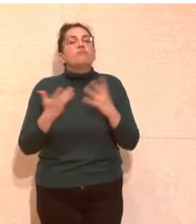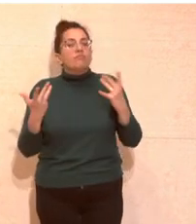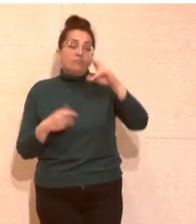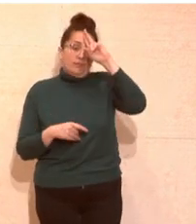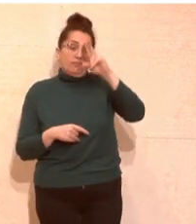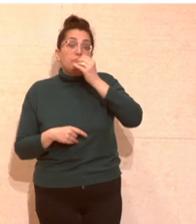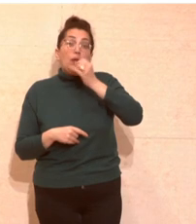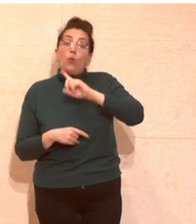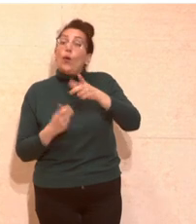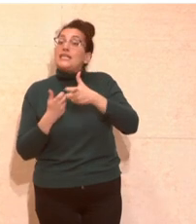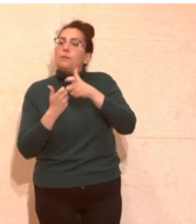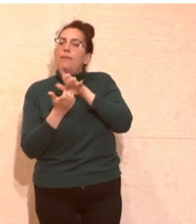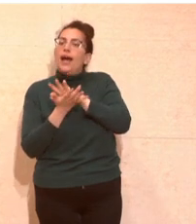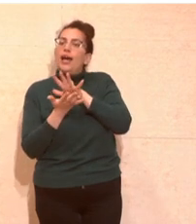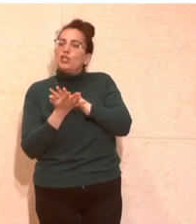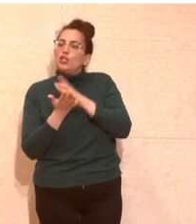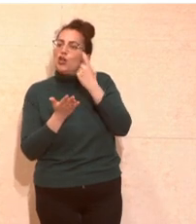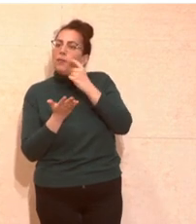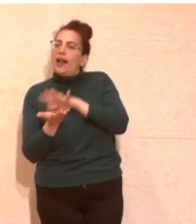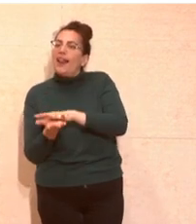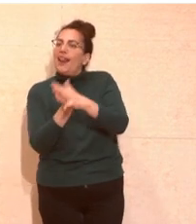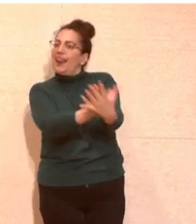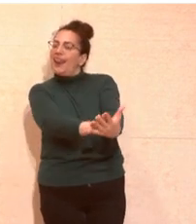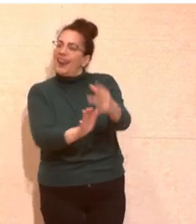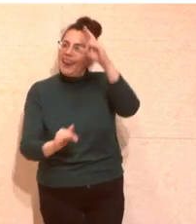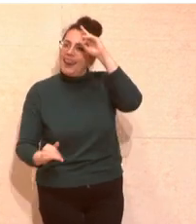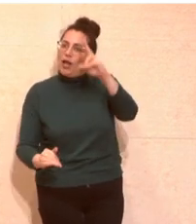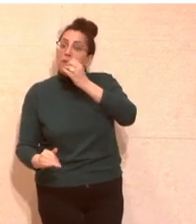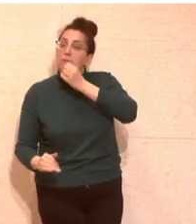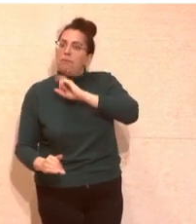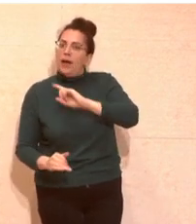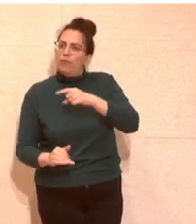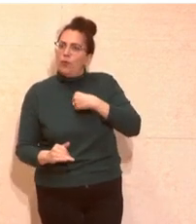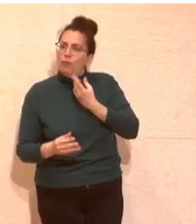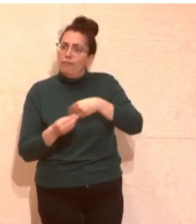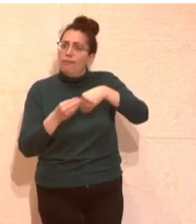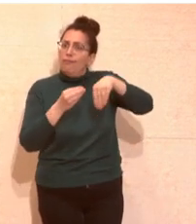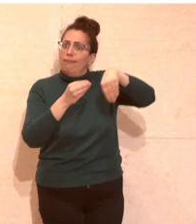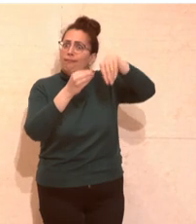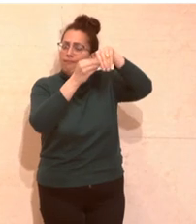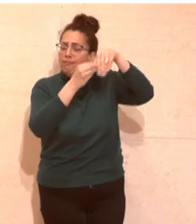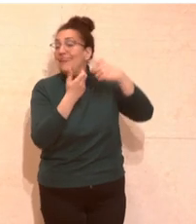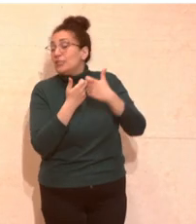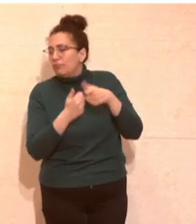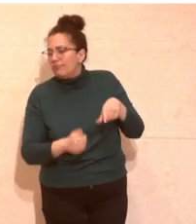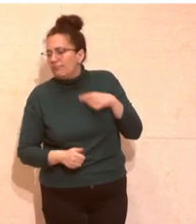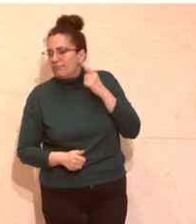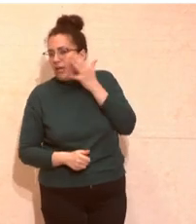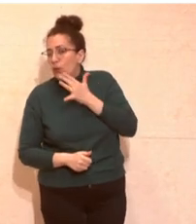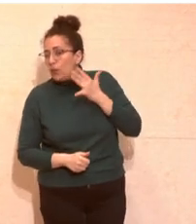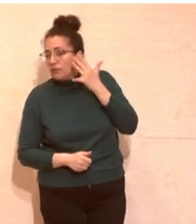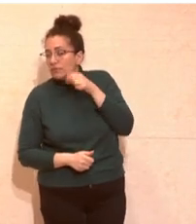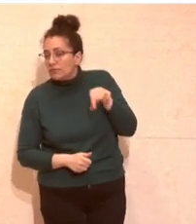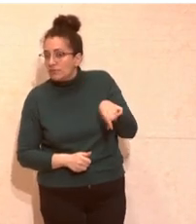qu'avec l'âge, les mauvaises habitudes ont tendance à augmenter, notamment à l'adolescence, on peut avoir le